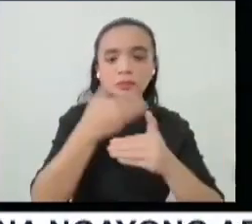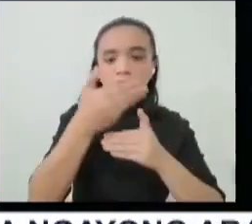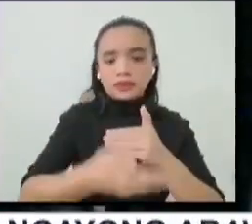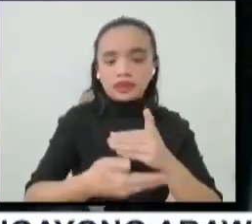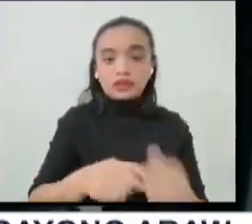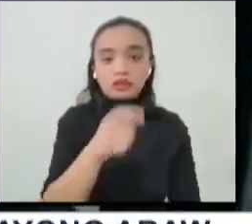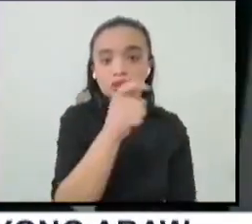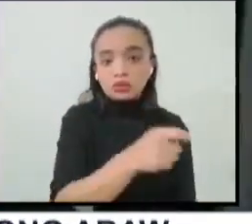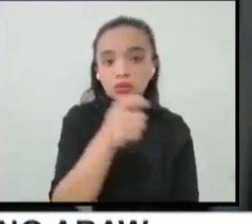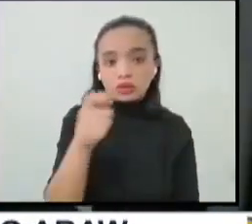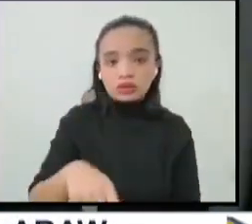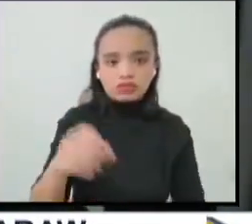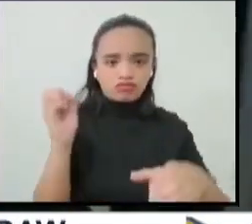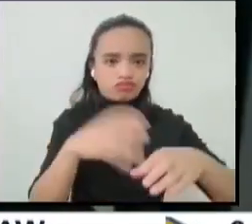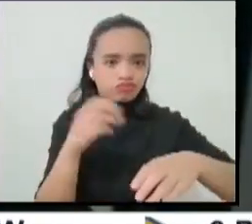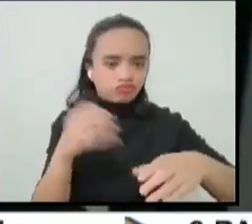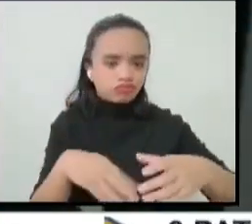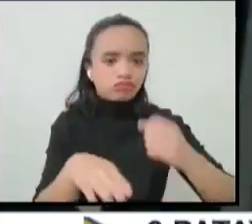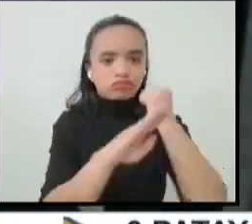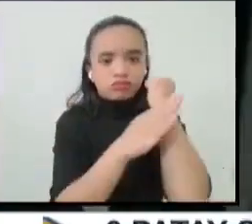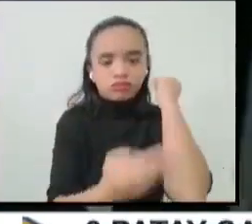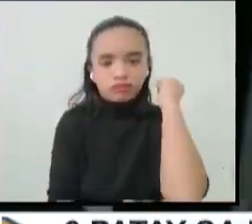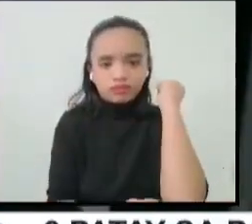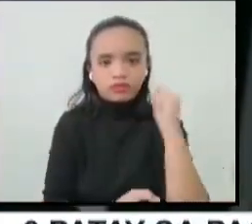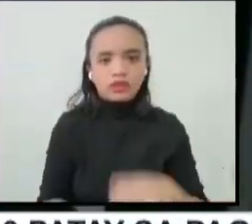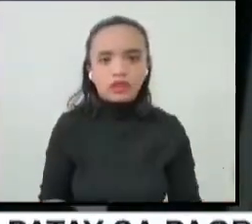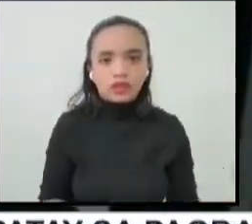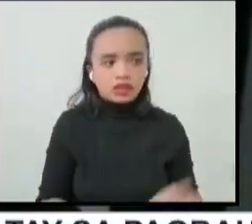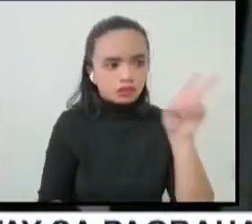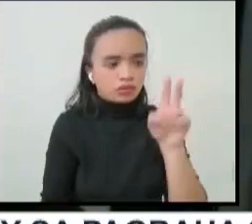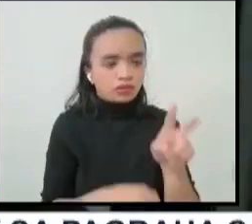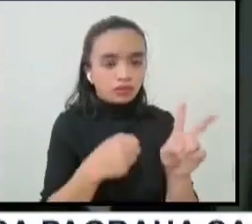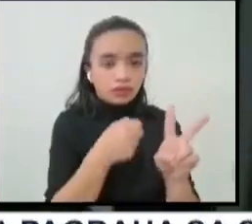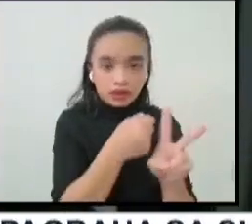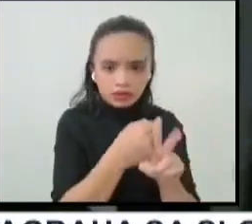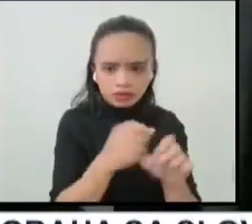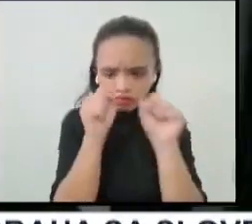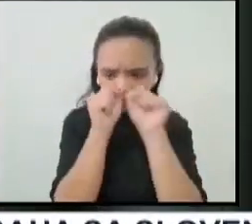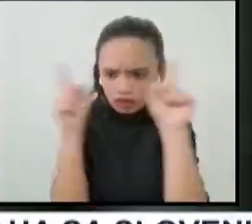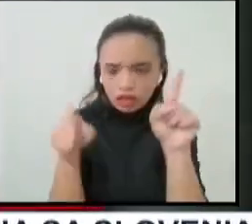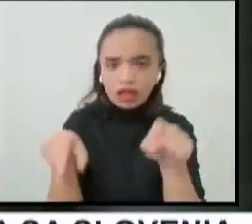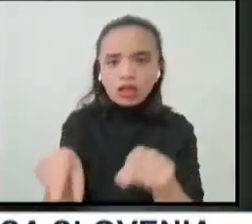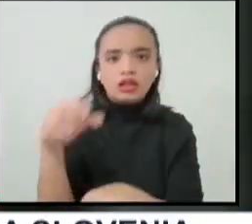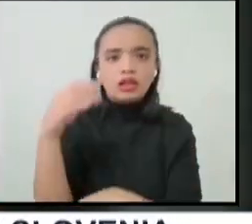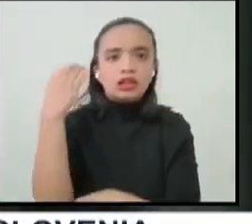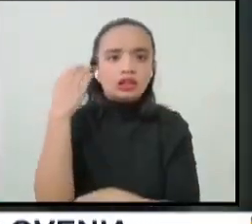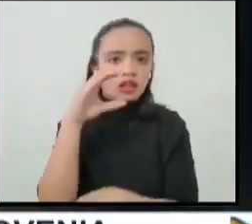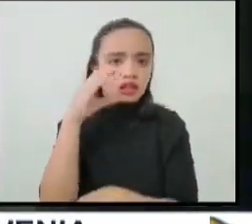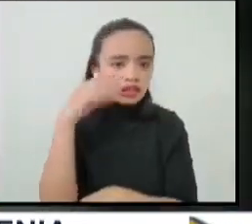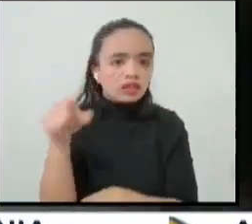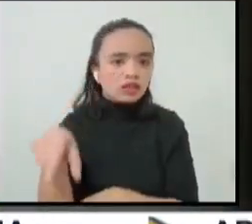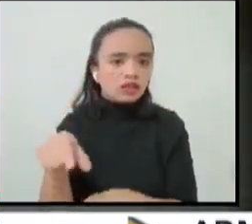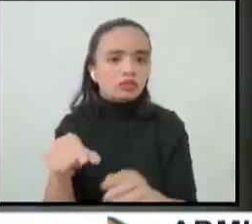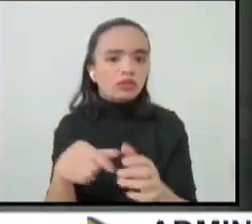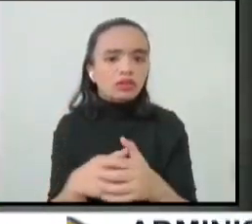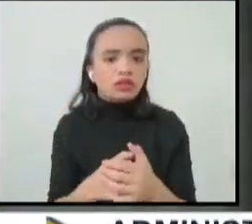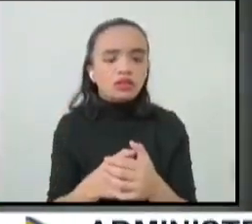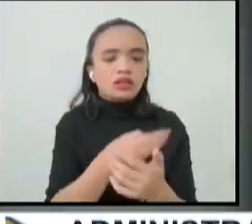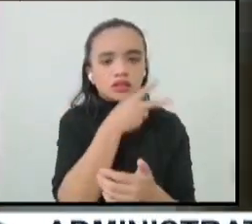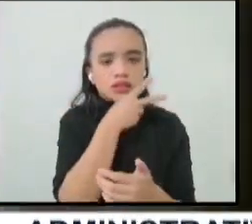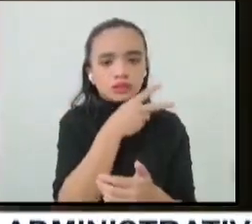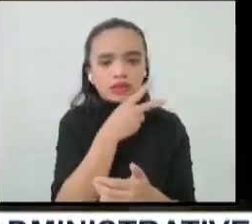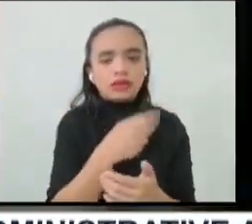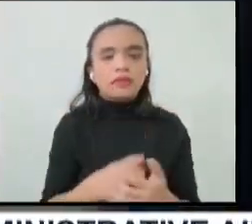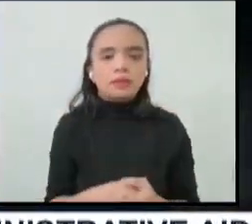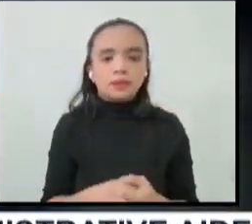sa bag. Laking gulat ng biktima nang malamang kaanak pa niya ang isa sa mga sospek. Arestado sa